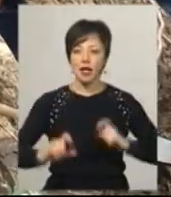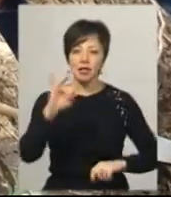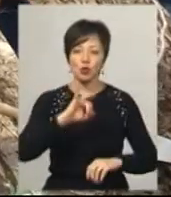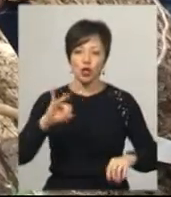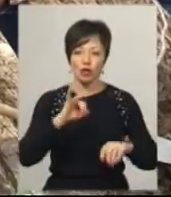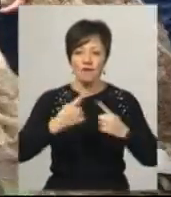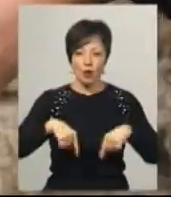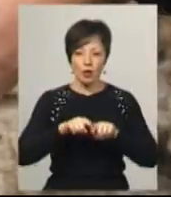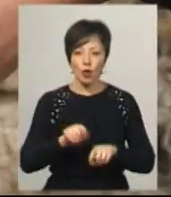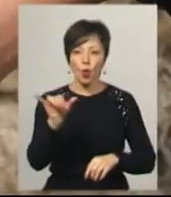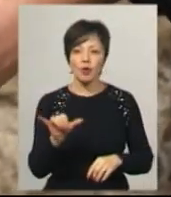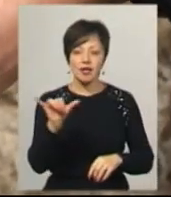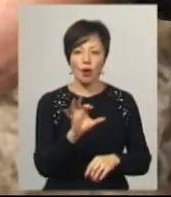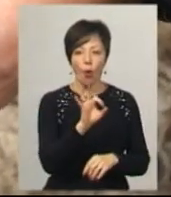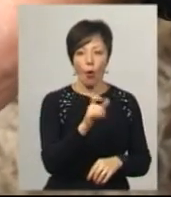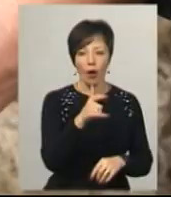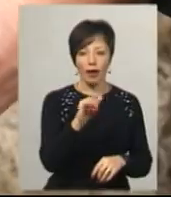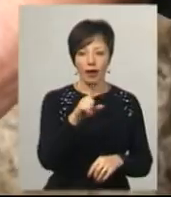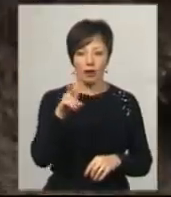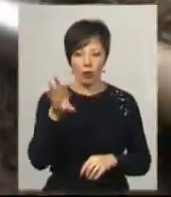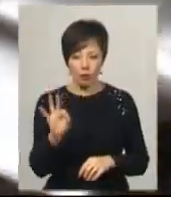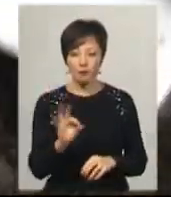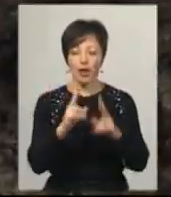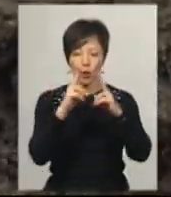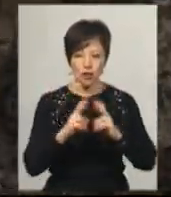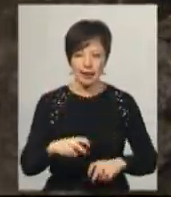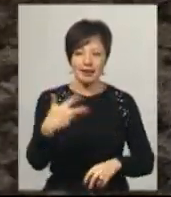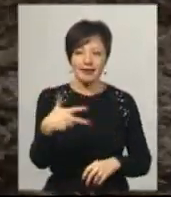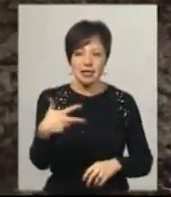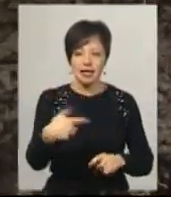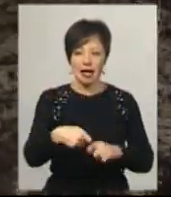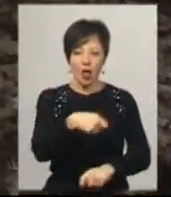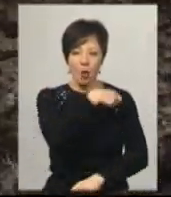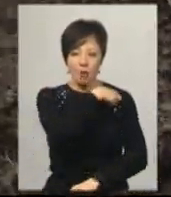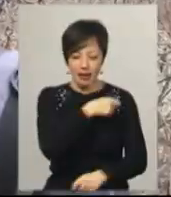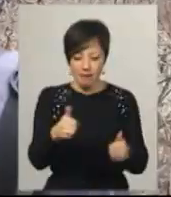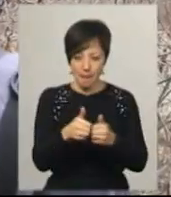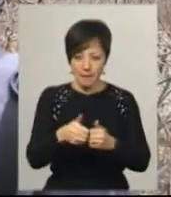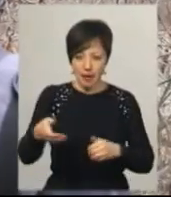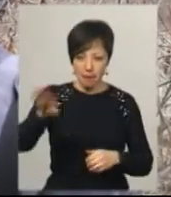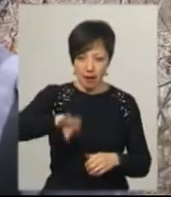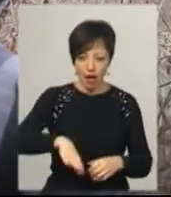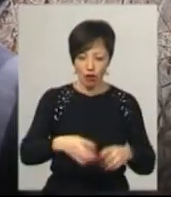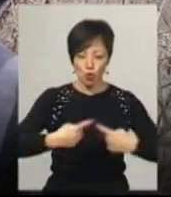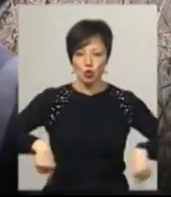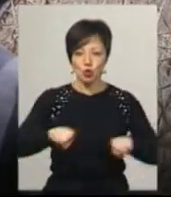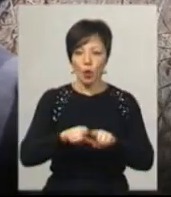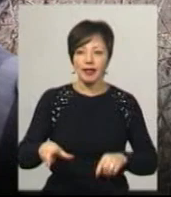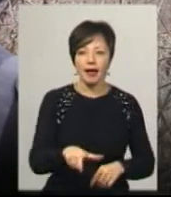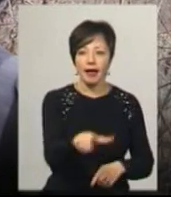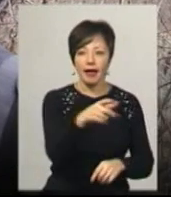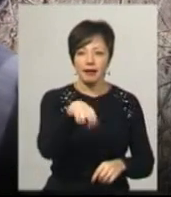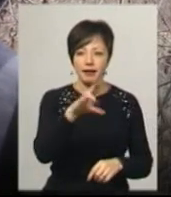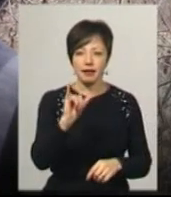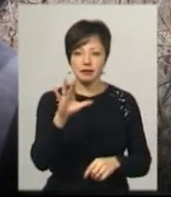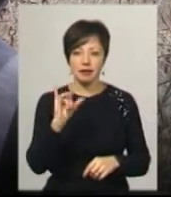історичного факультету університету Огієнка Євген Левінзон, дослідили 30 кілометрів прибережної зони Дністра. Остання розвідка, яку ми здійснювали, це